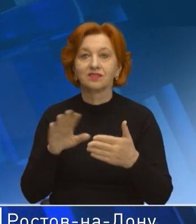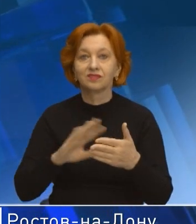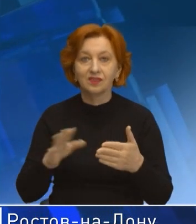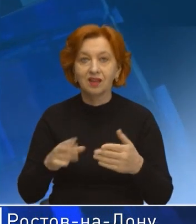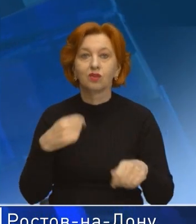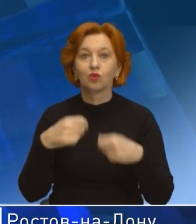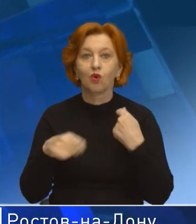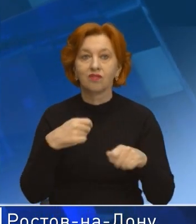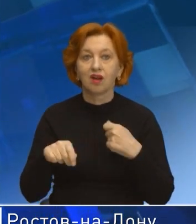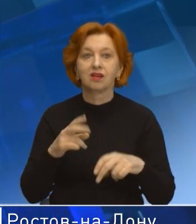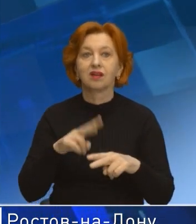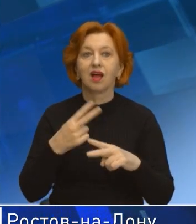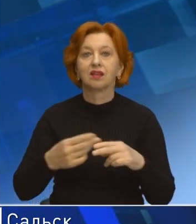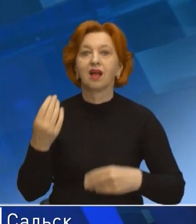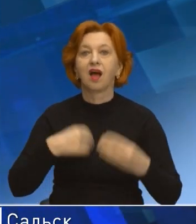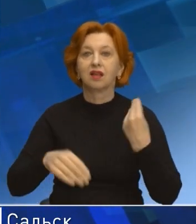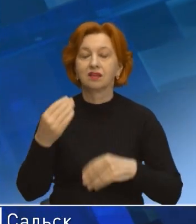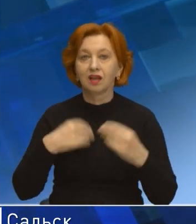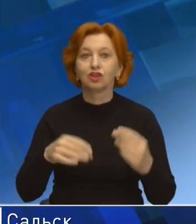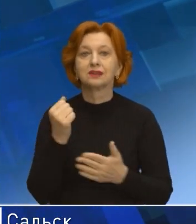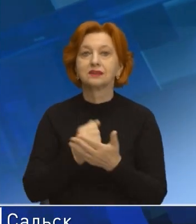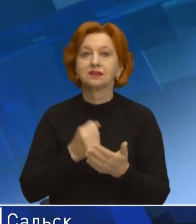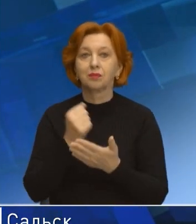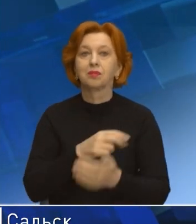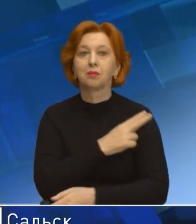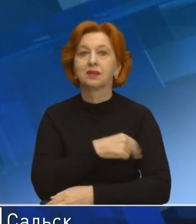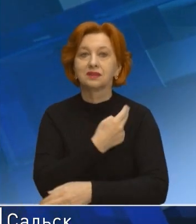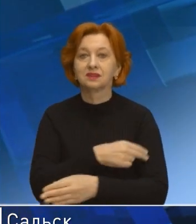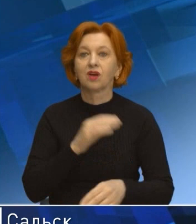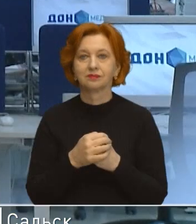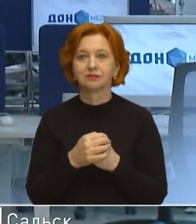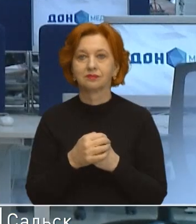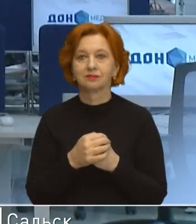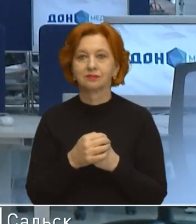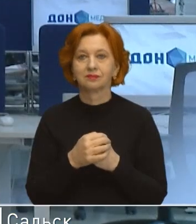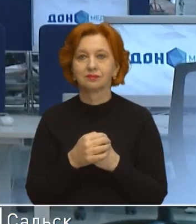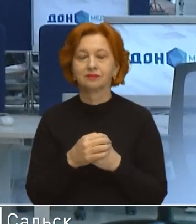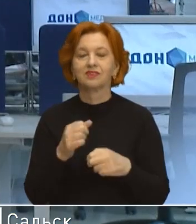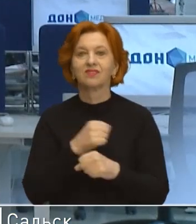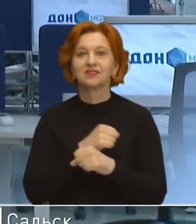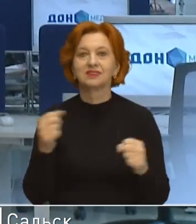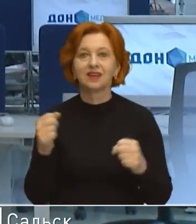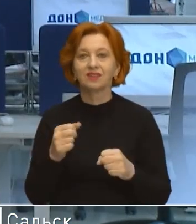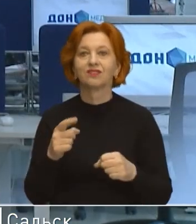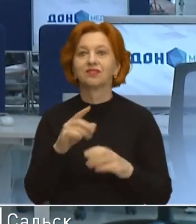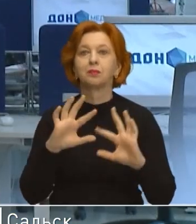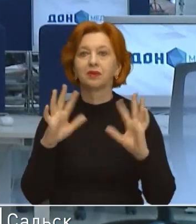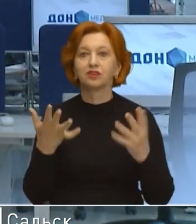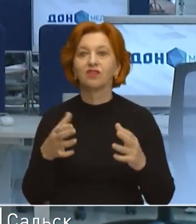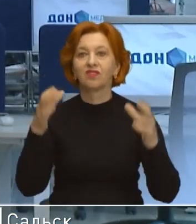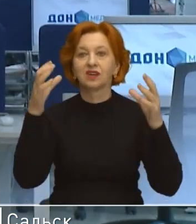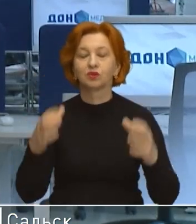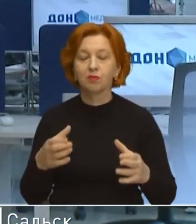народного потребления. Это одежда, запасные части, медицинское оборудование. Взрыв газовоздушной смеси в резервуаре